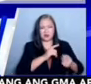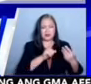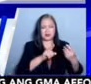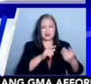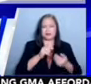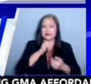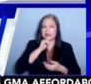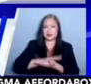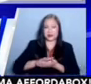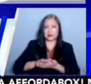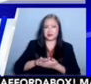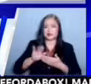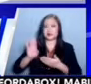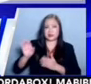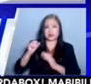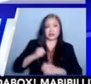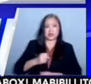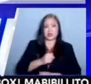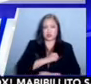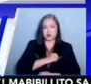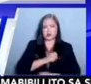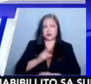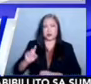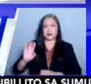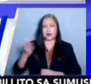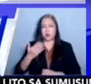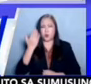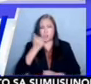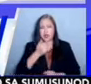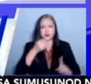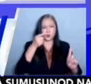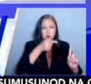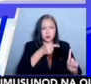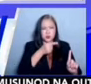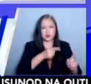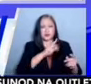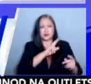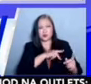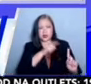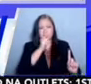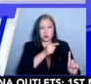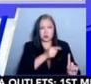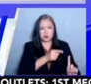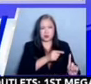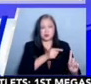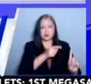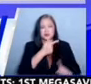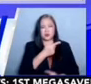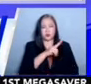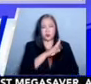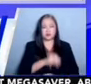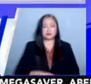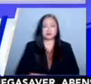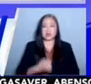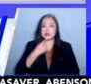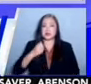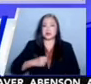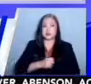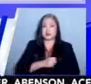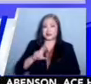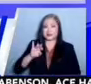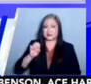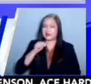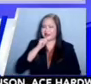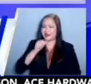tinawag niyang witch hunt at personal Na atake tugo naman ni Senador ris Hontiveros Hindi ito pag-atake sa mga pilipinong may Chinese